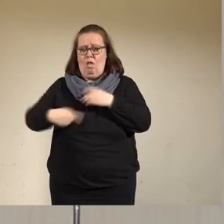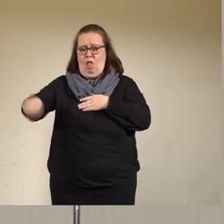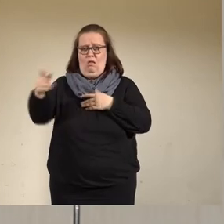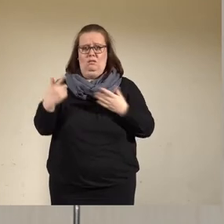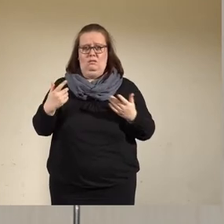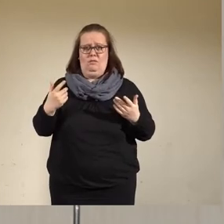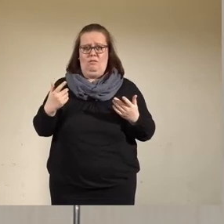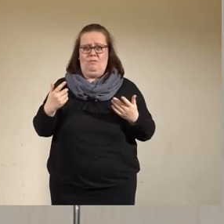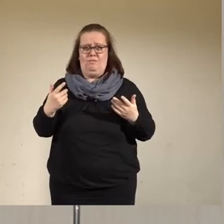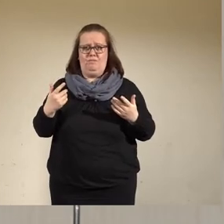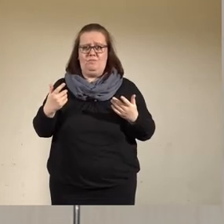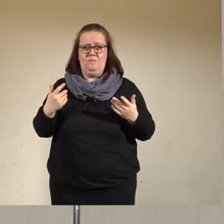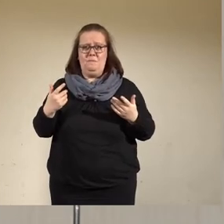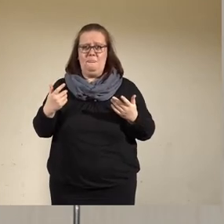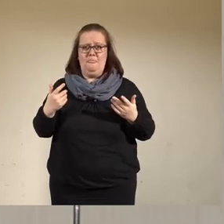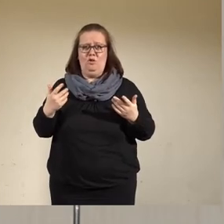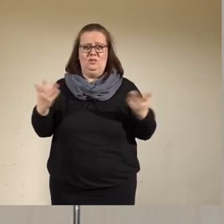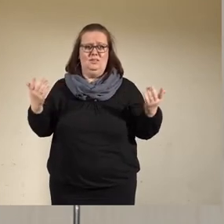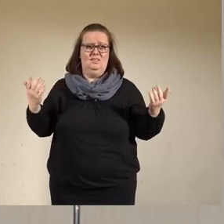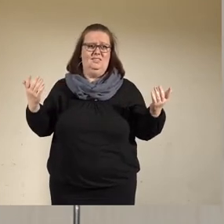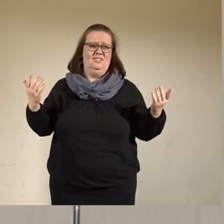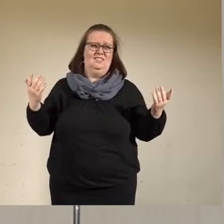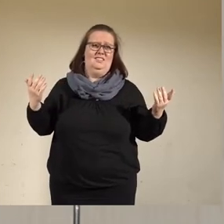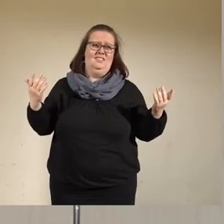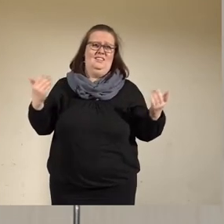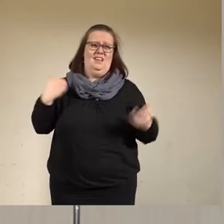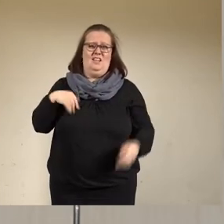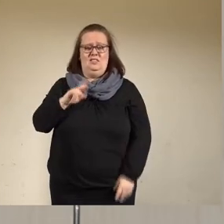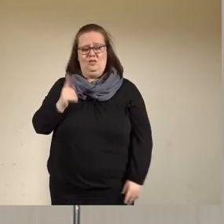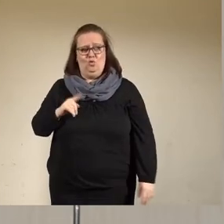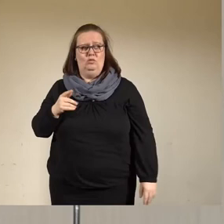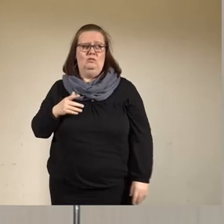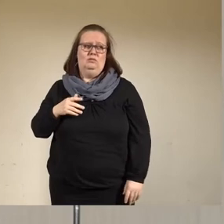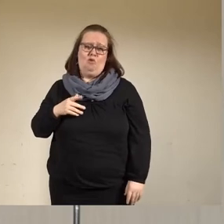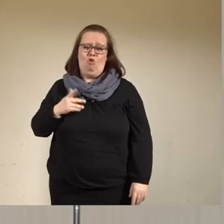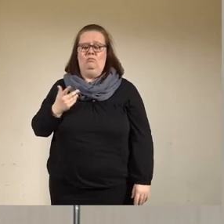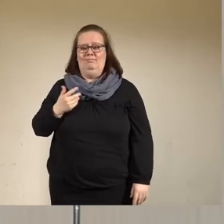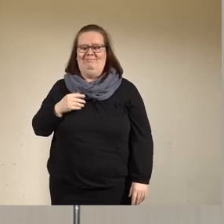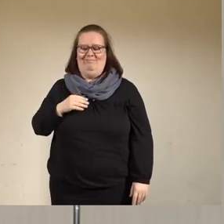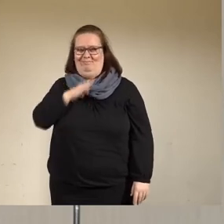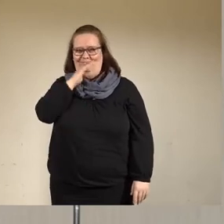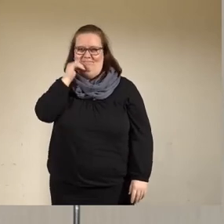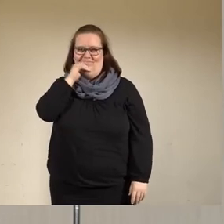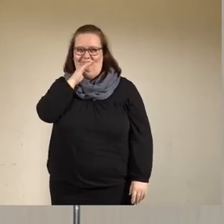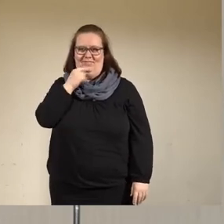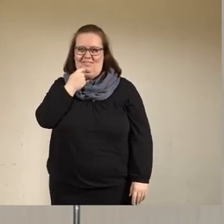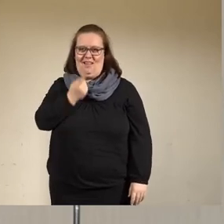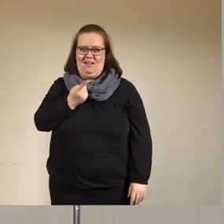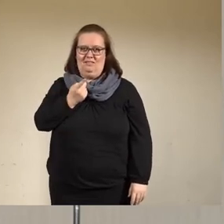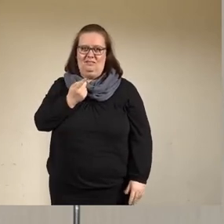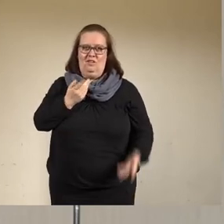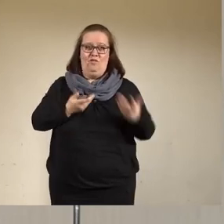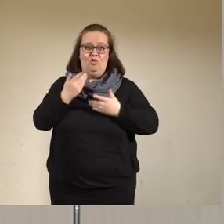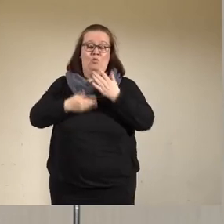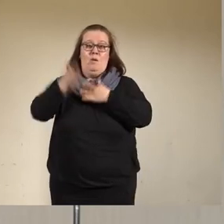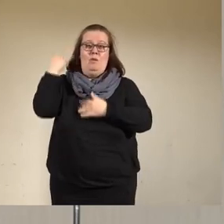Tür. Und Herrn Zastrow muss ich jetzt doch mit einem gewissen Schmunzeln sagen, Sie hätten ja